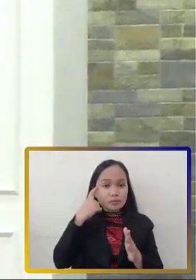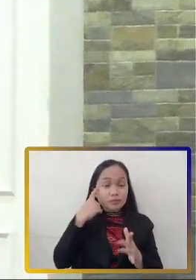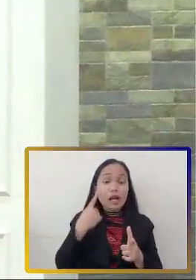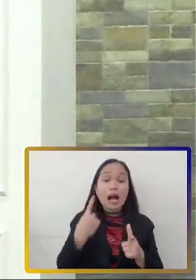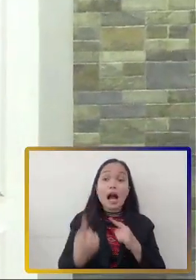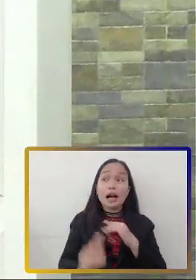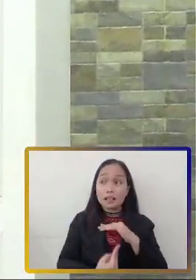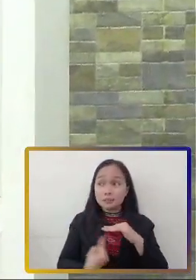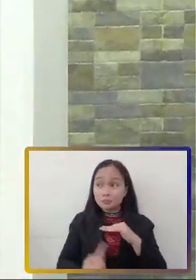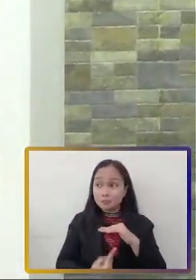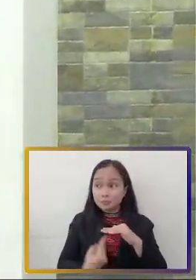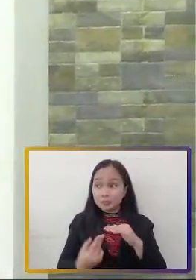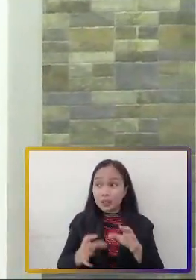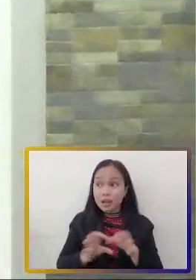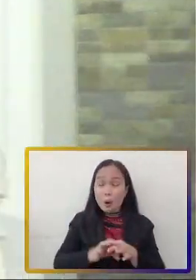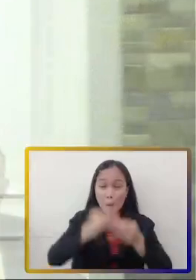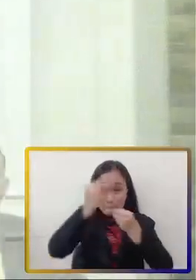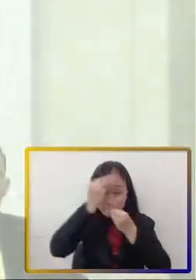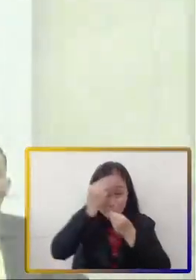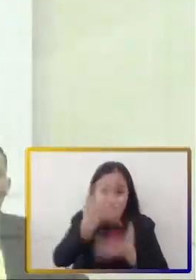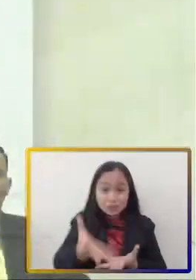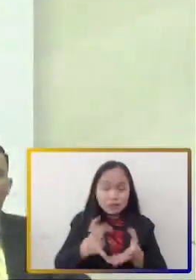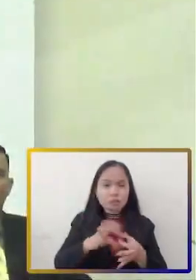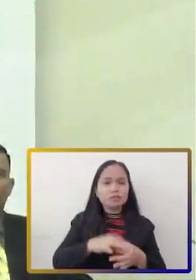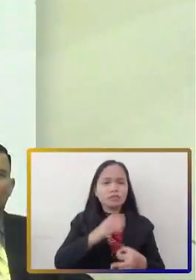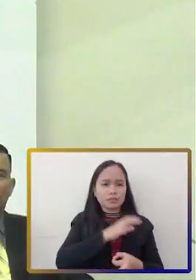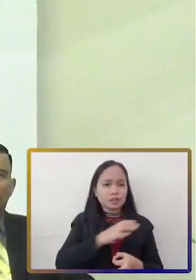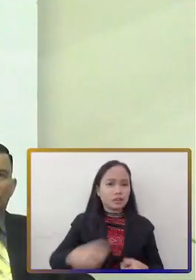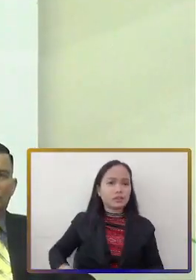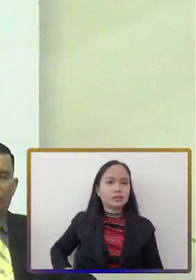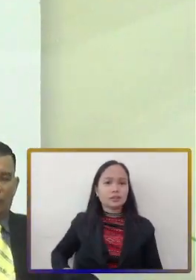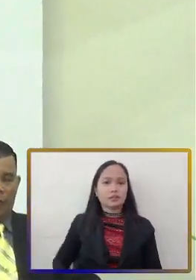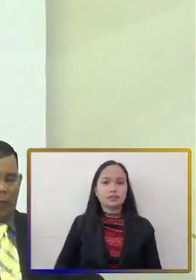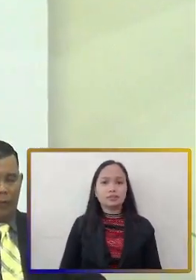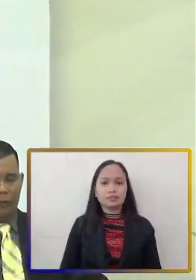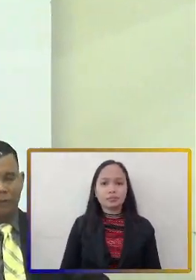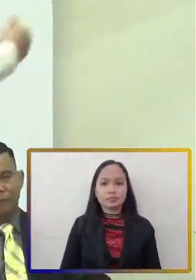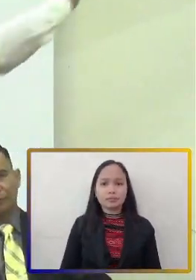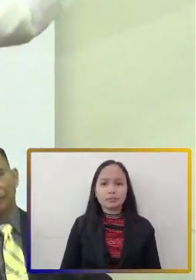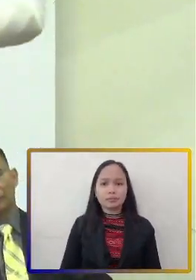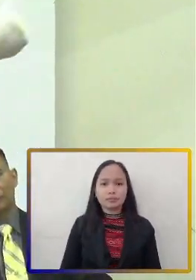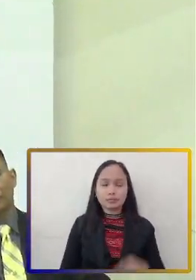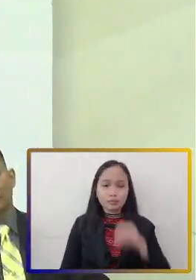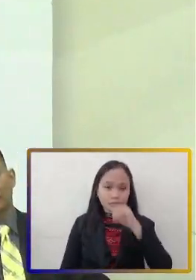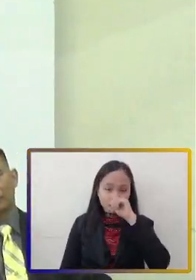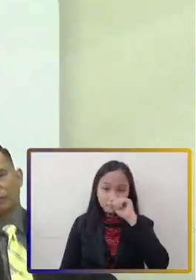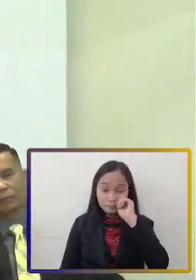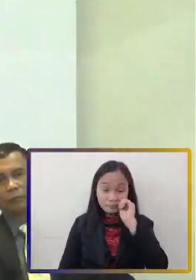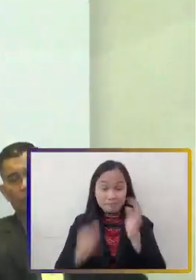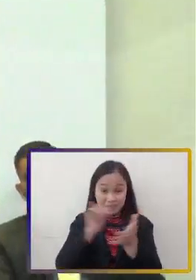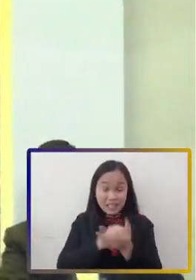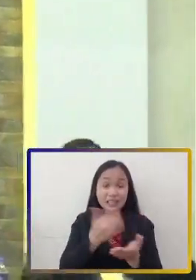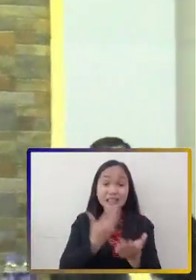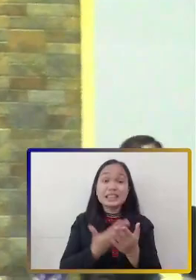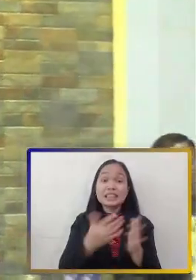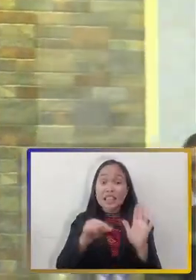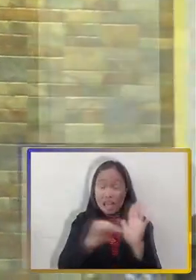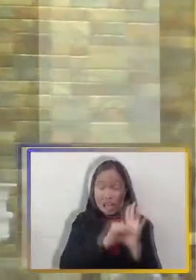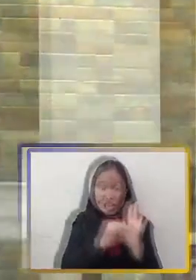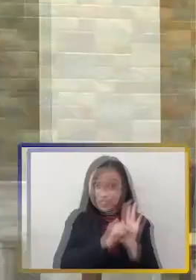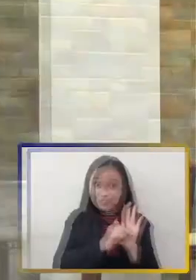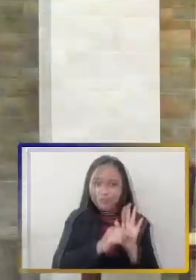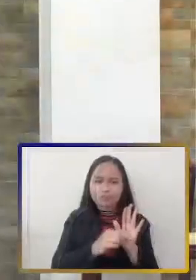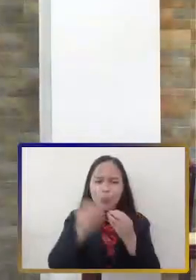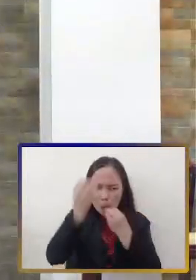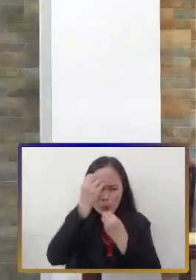Under the obedience of Christ. Alright? Yung negative na yan, gawin mo. Sundin mo